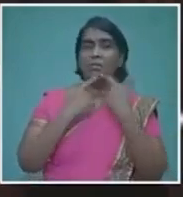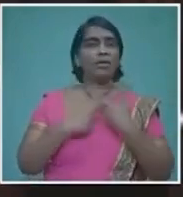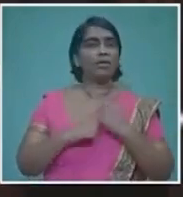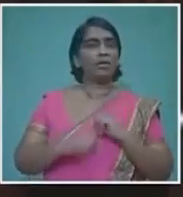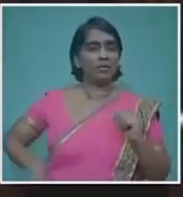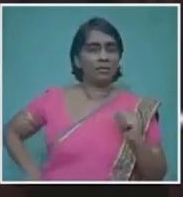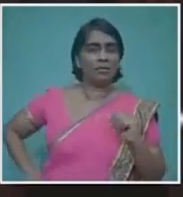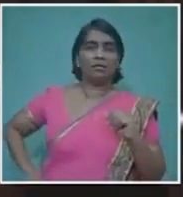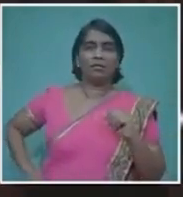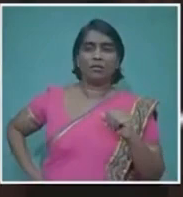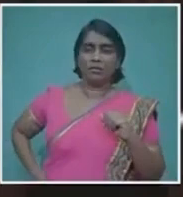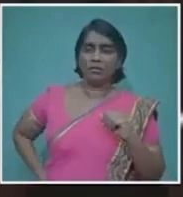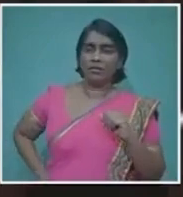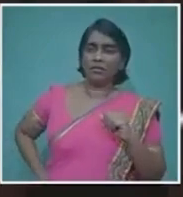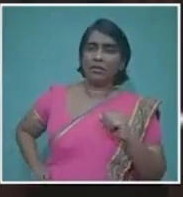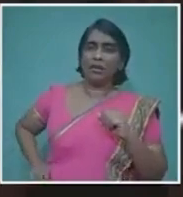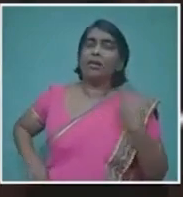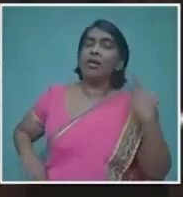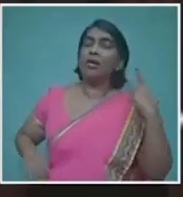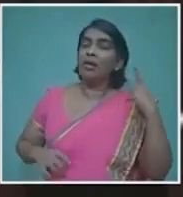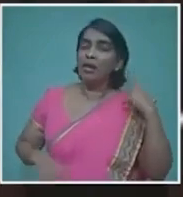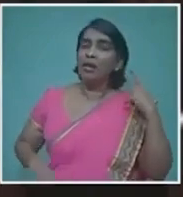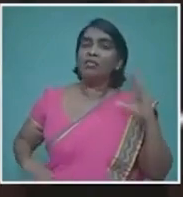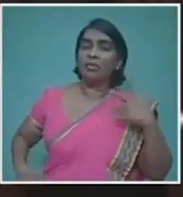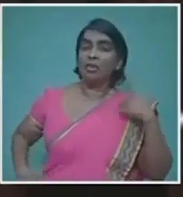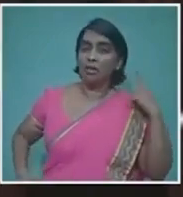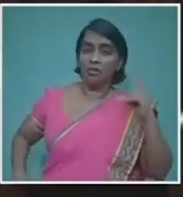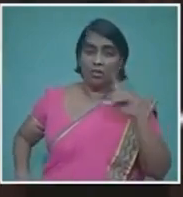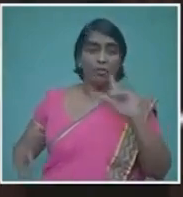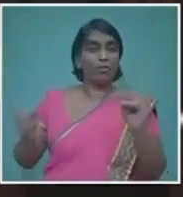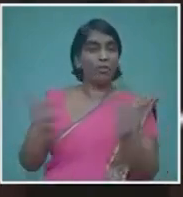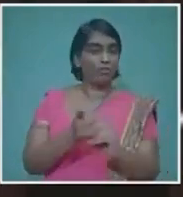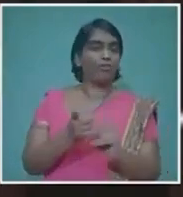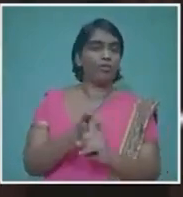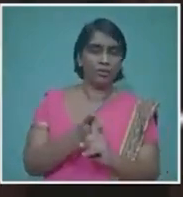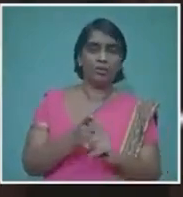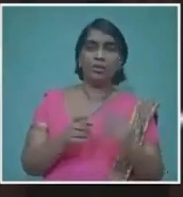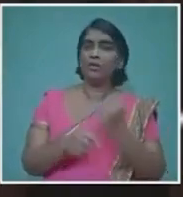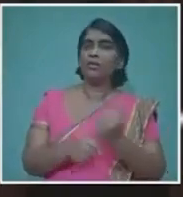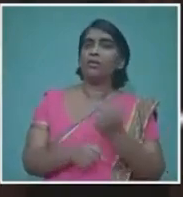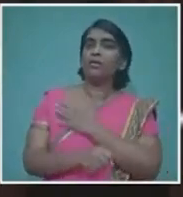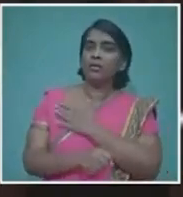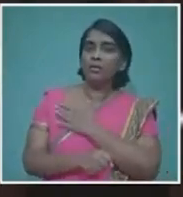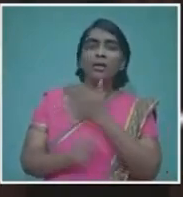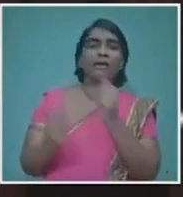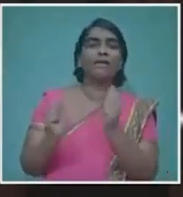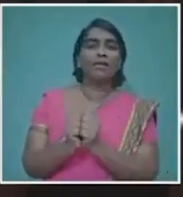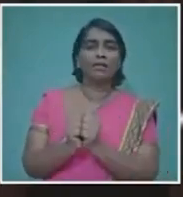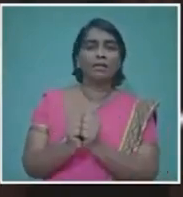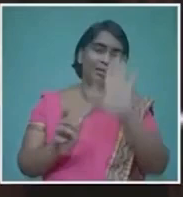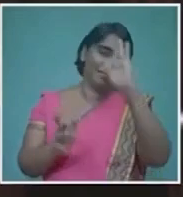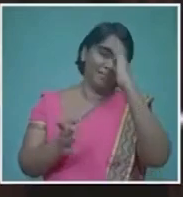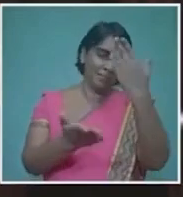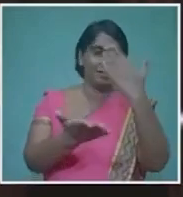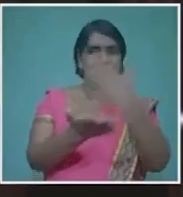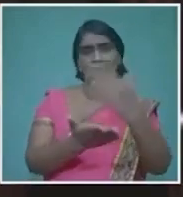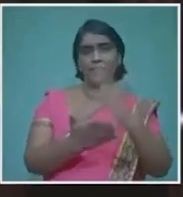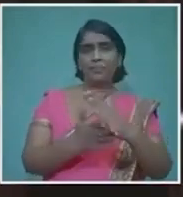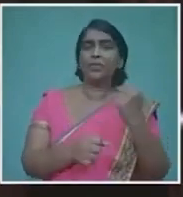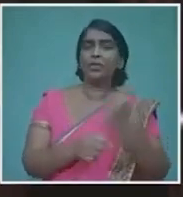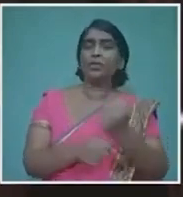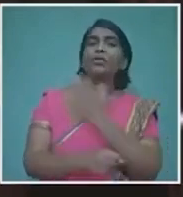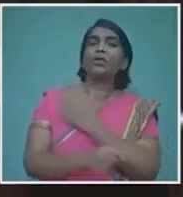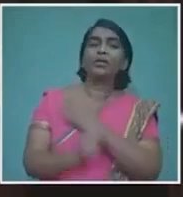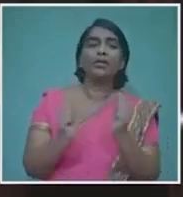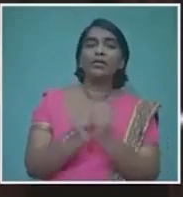ඇවිල්ලා තියෙනවා. ඒ විතරක් නෙවෙයි හමුදාව කියන්නේ මොනවද? හමුදාව කියන්නේ යුද්ධ කරන් ඉන්නේ. ගෝඨාභය රාජපක්ෂ මොනවද කරේ? අනේක බාධා කරන්න එපා. ගෝඨාභය